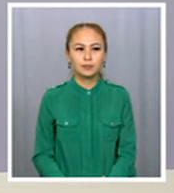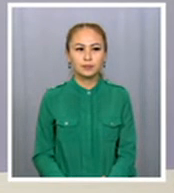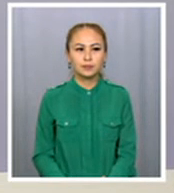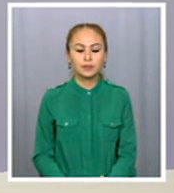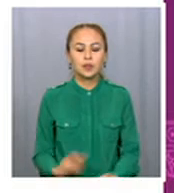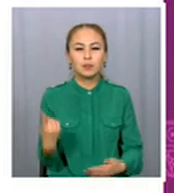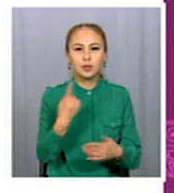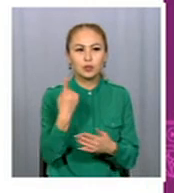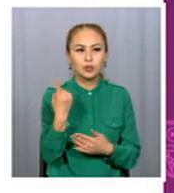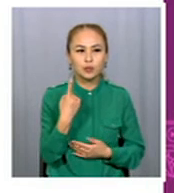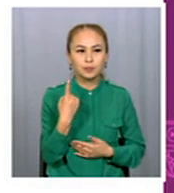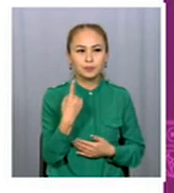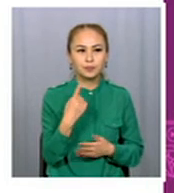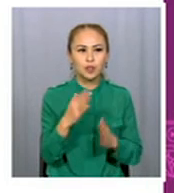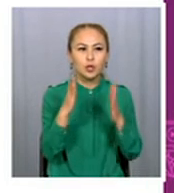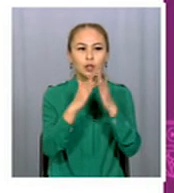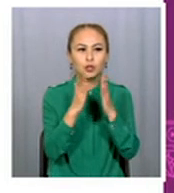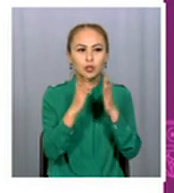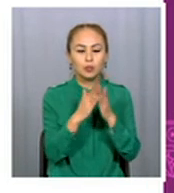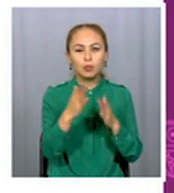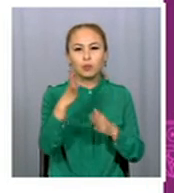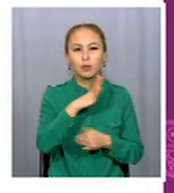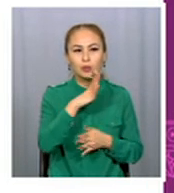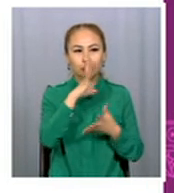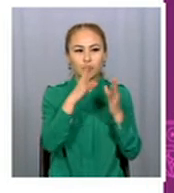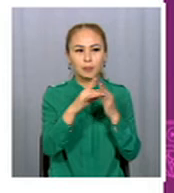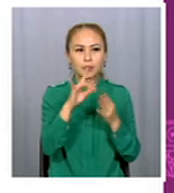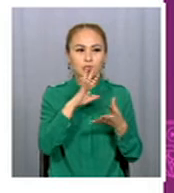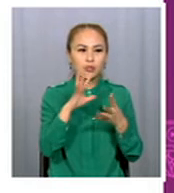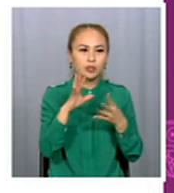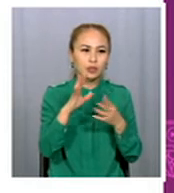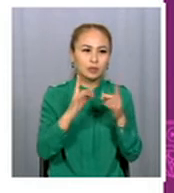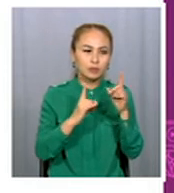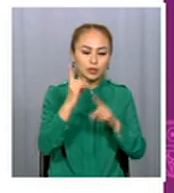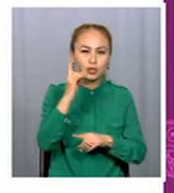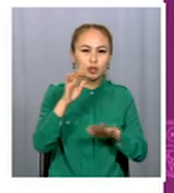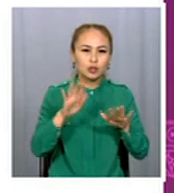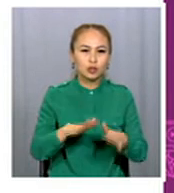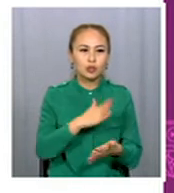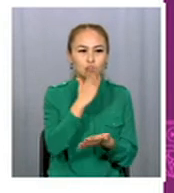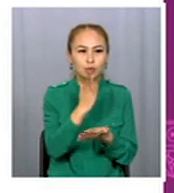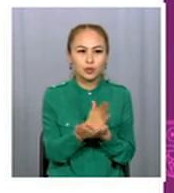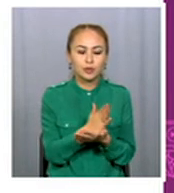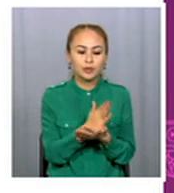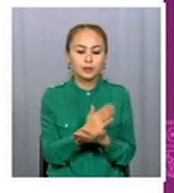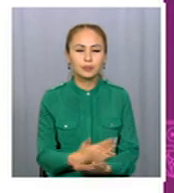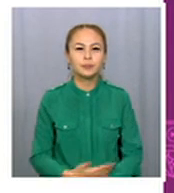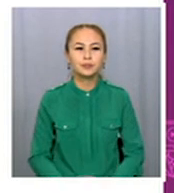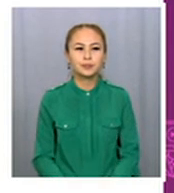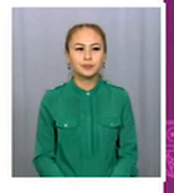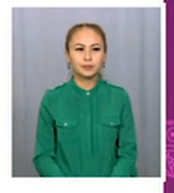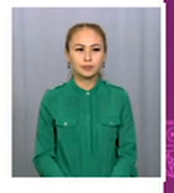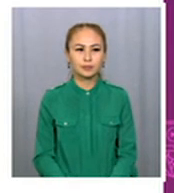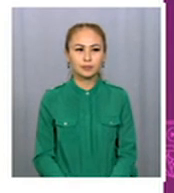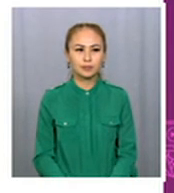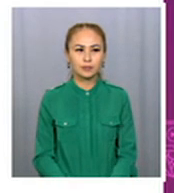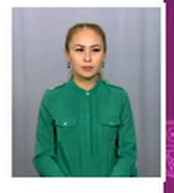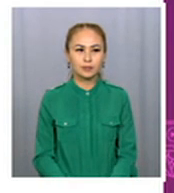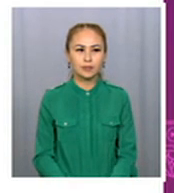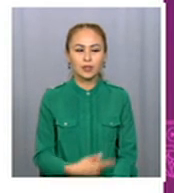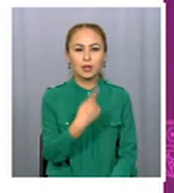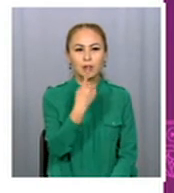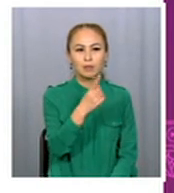Бірінші, үйде бойлары бір тұтам жат ғаламшарлықтар жүр екен. Бір тұтам